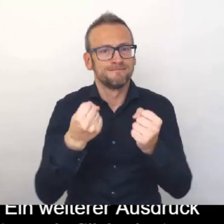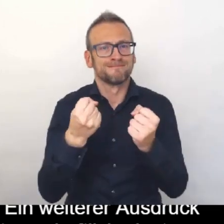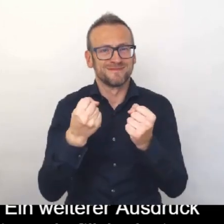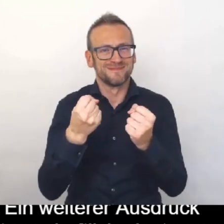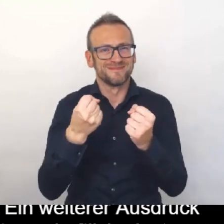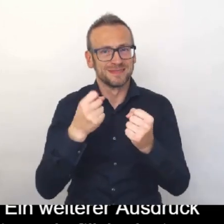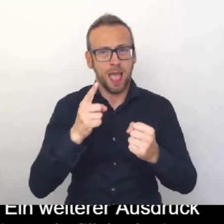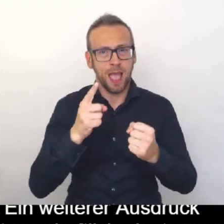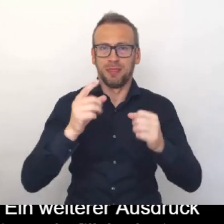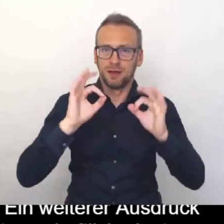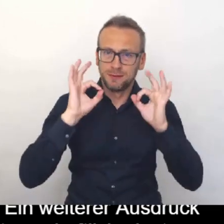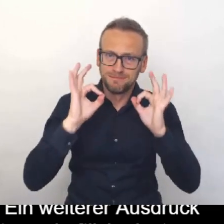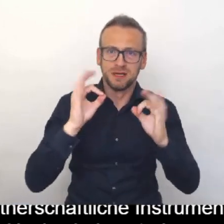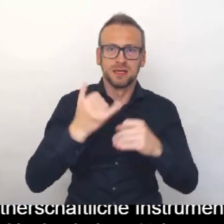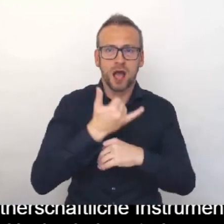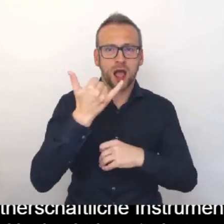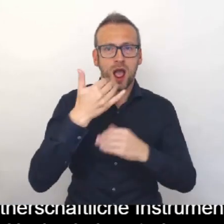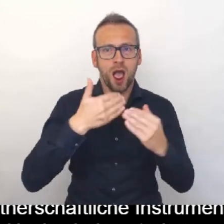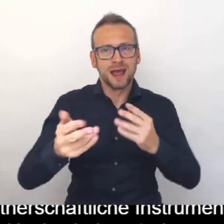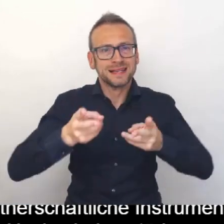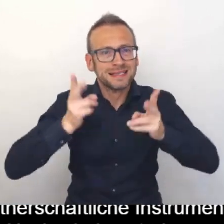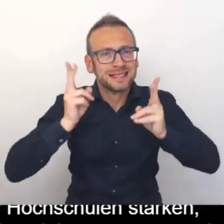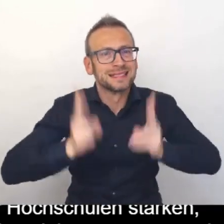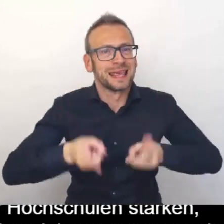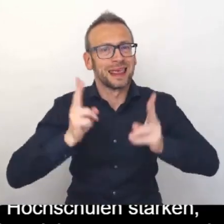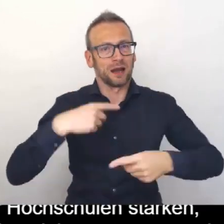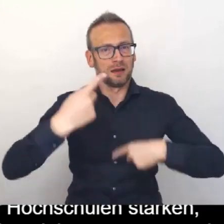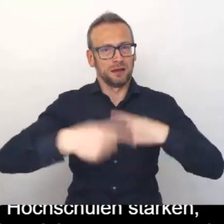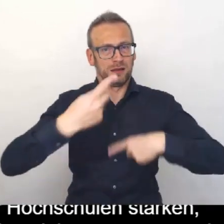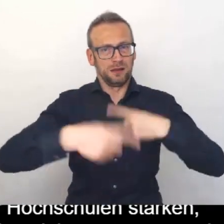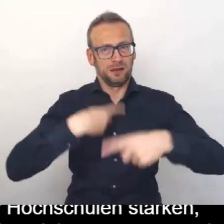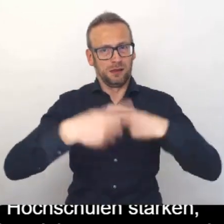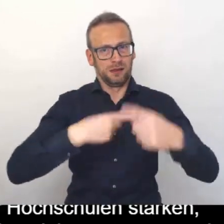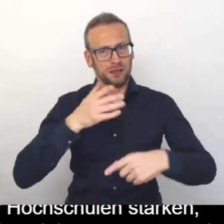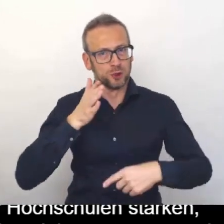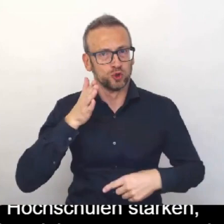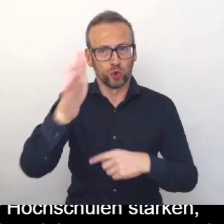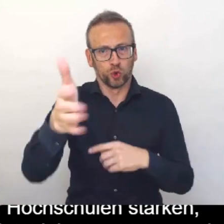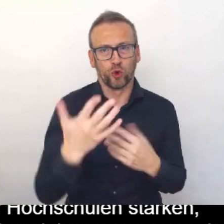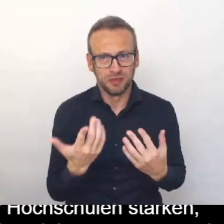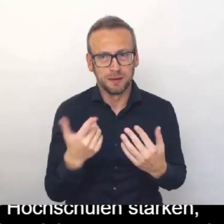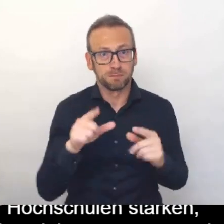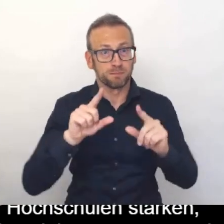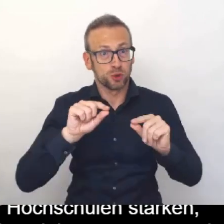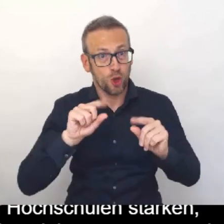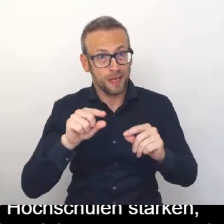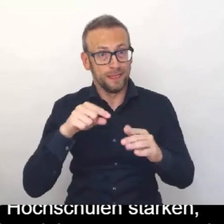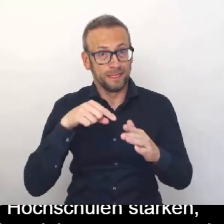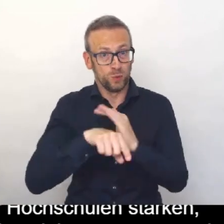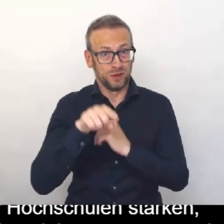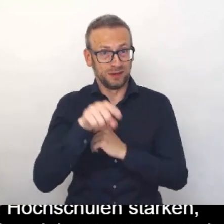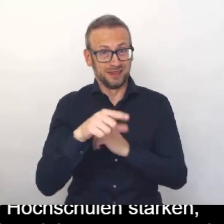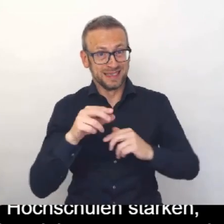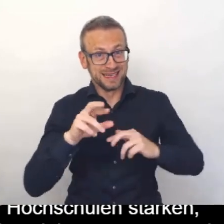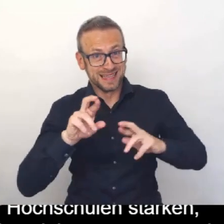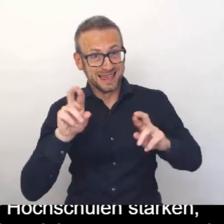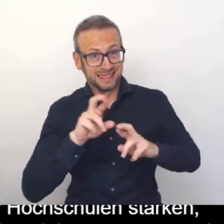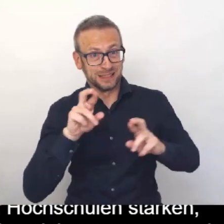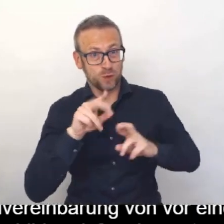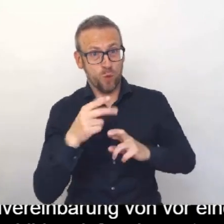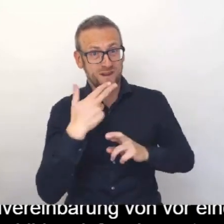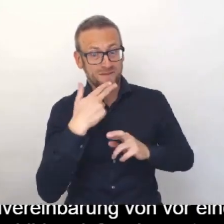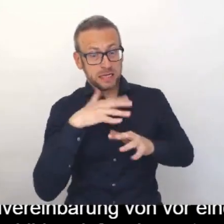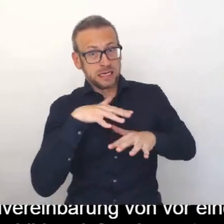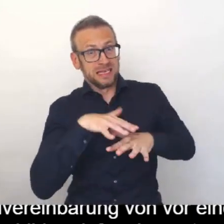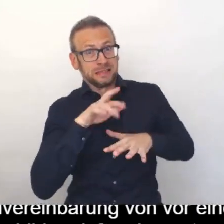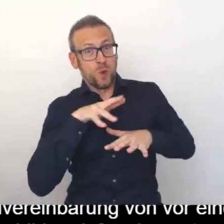sie ja auch schon in der Expertenanhörung im Ausschuss für Wissenschaft und Kunst des Bayerischen Landtags am 14.10.2020 und auch